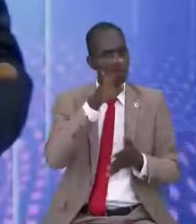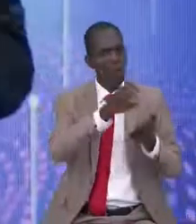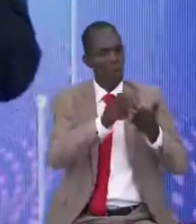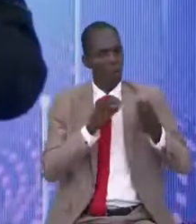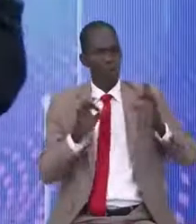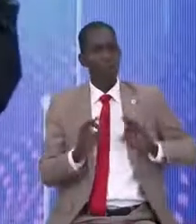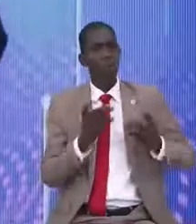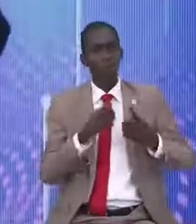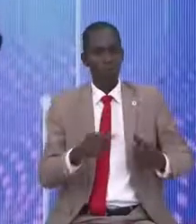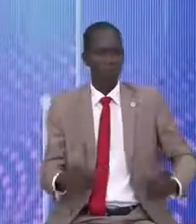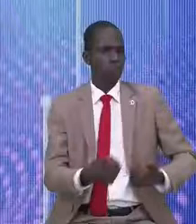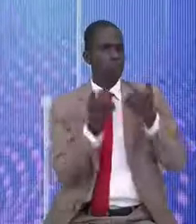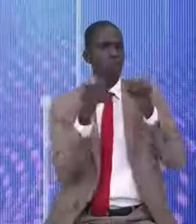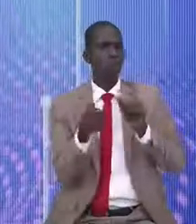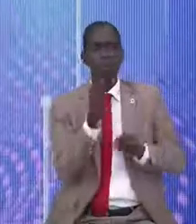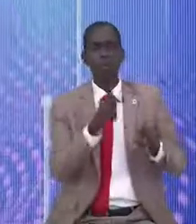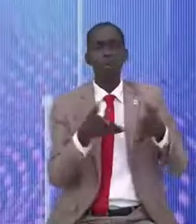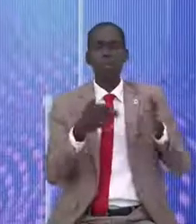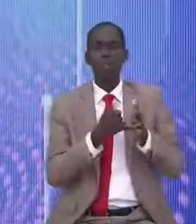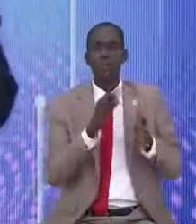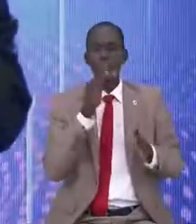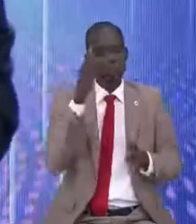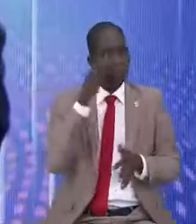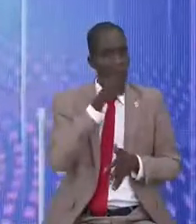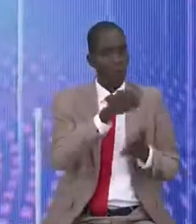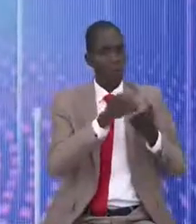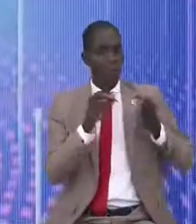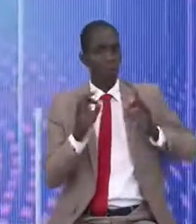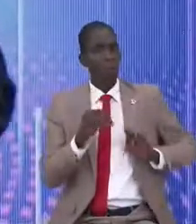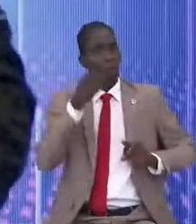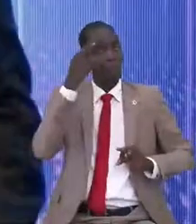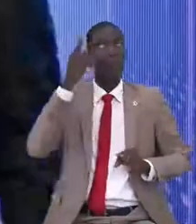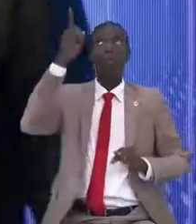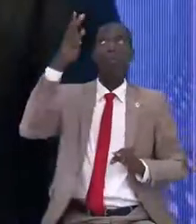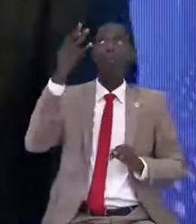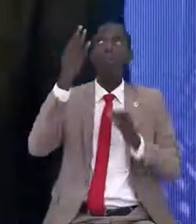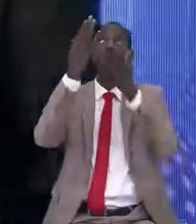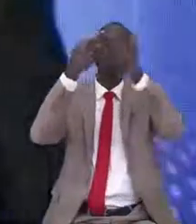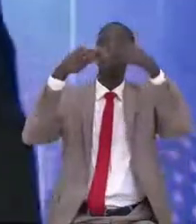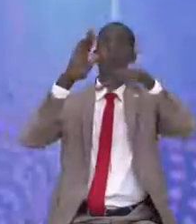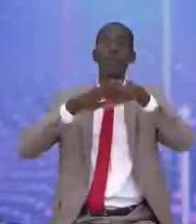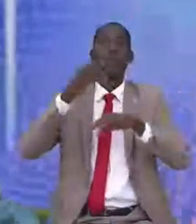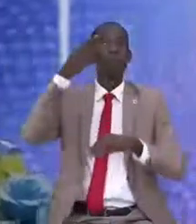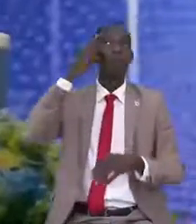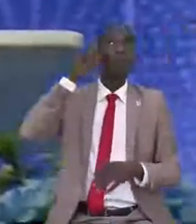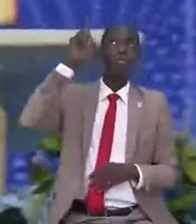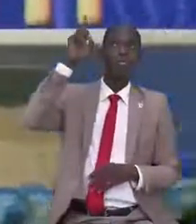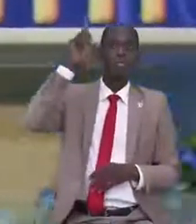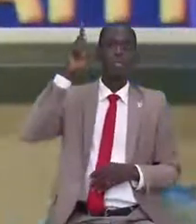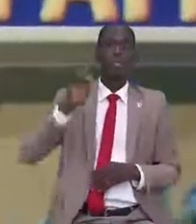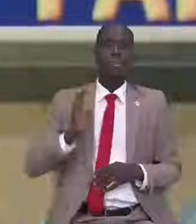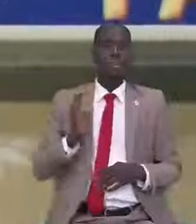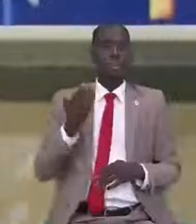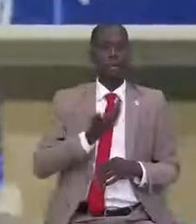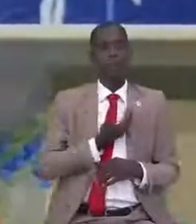vas défier les gens, que ce soit pour leur bien. Parce que le Dieu du ciel nous châtie pour notre